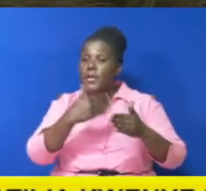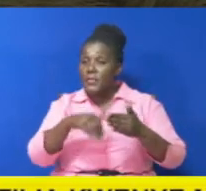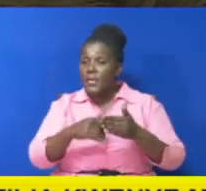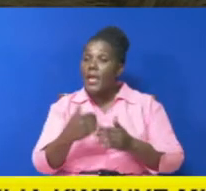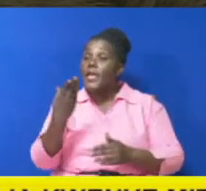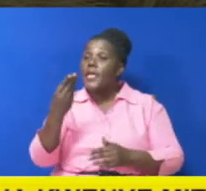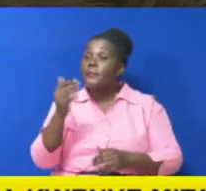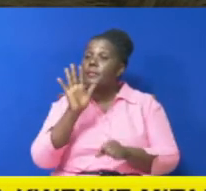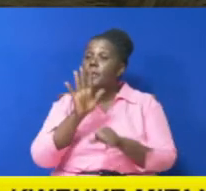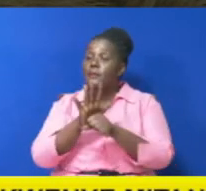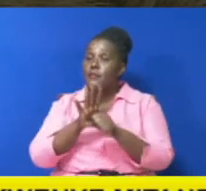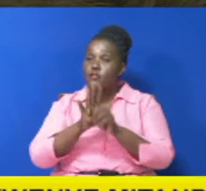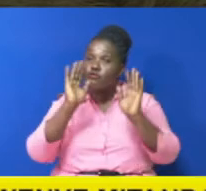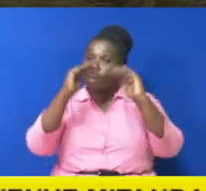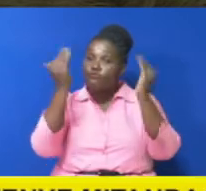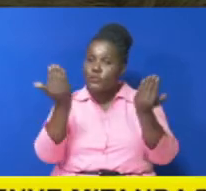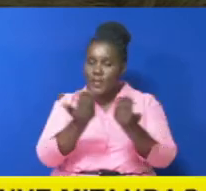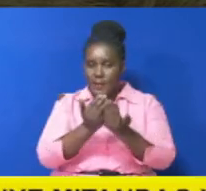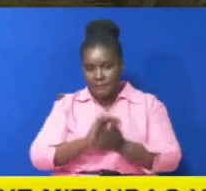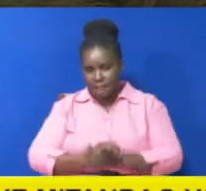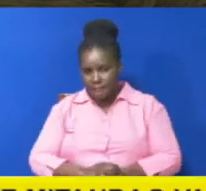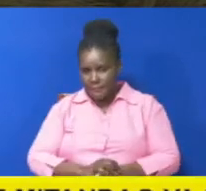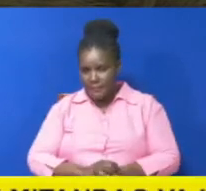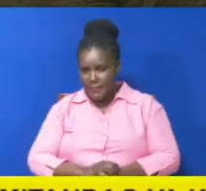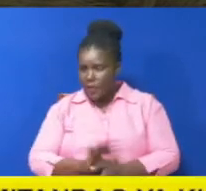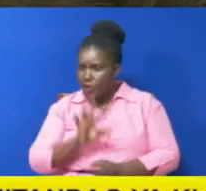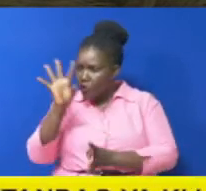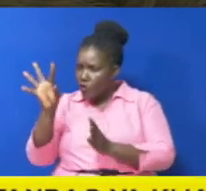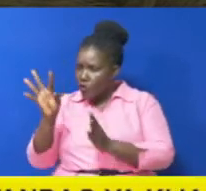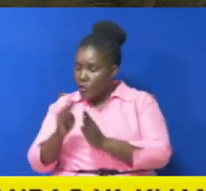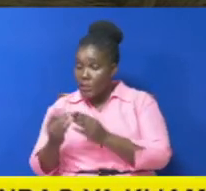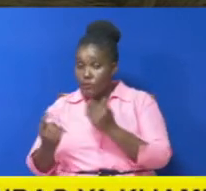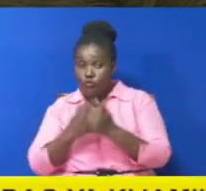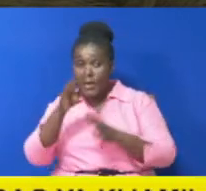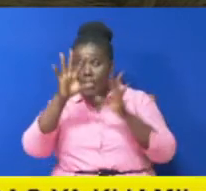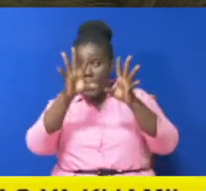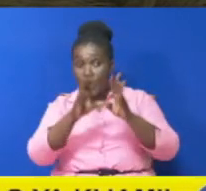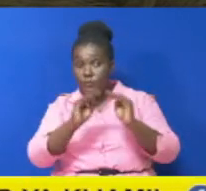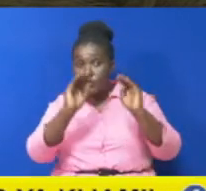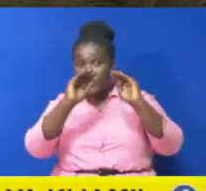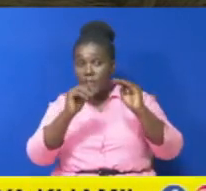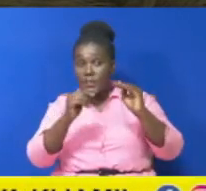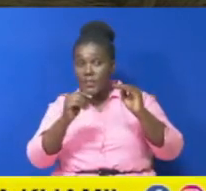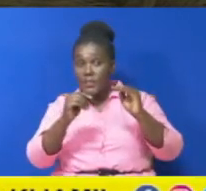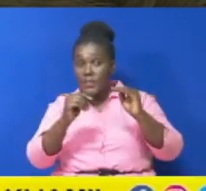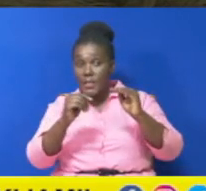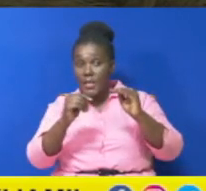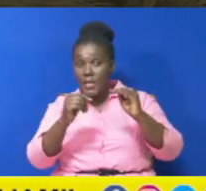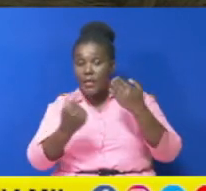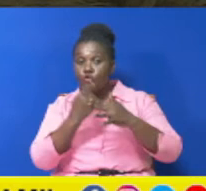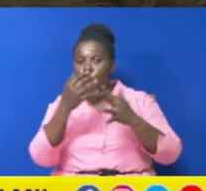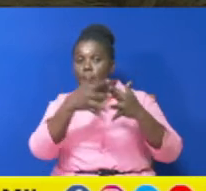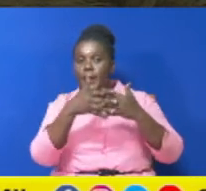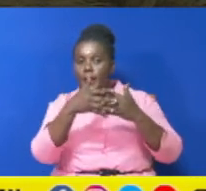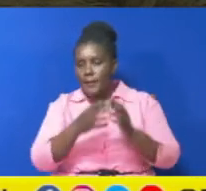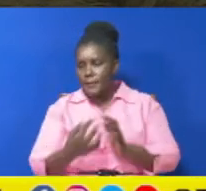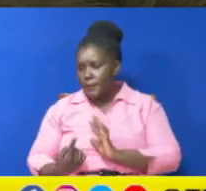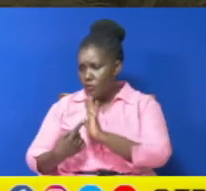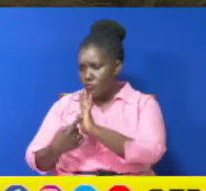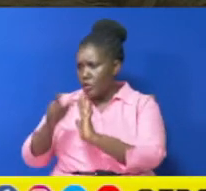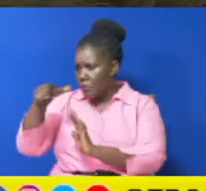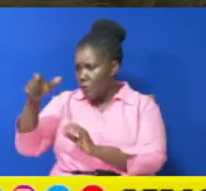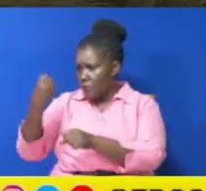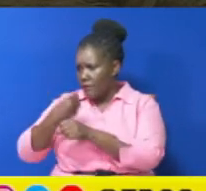duniani. Na inasadikika kwa ripoti hiyo ya serikali ya Marekani inatonesha kuwa hawa wanaofanya biashara